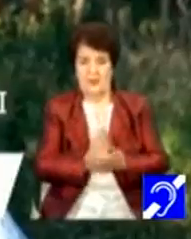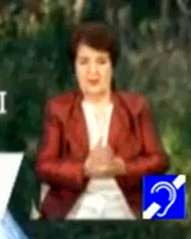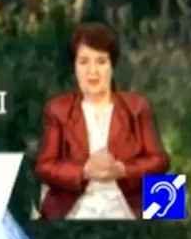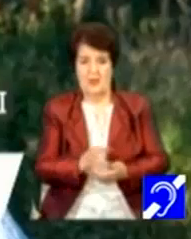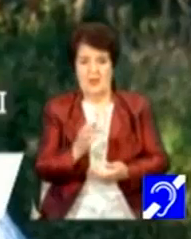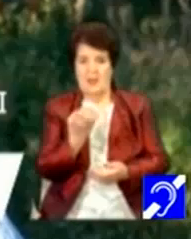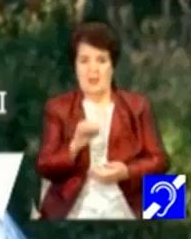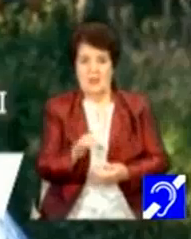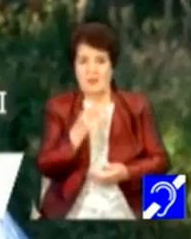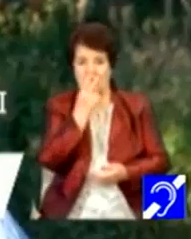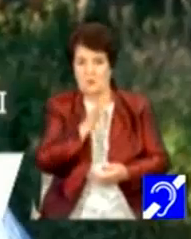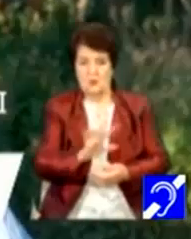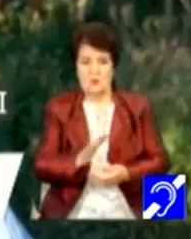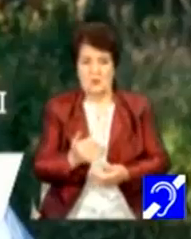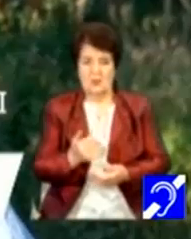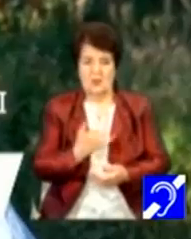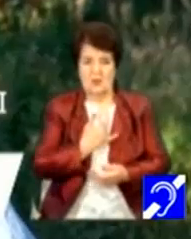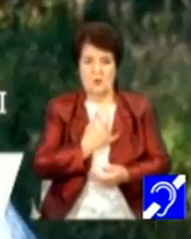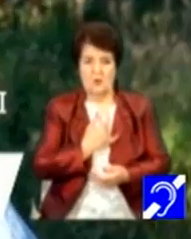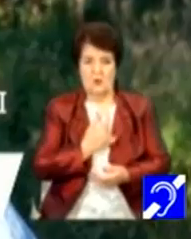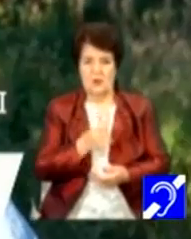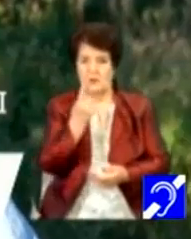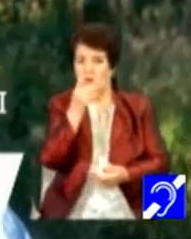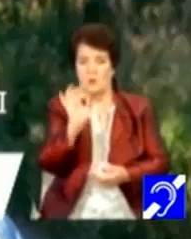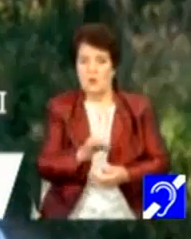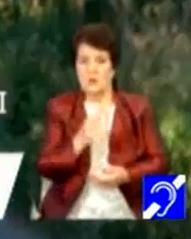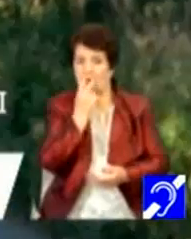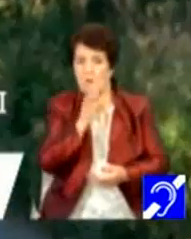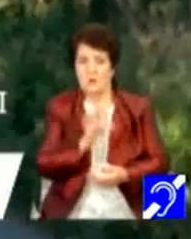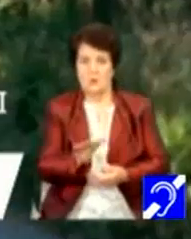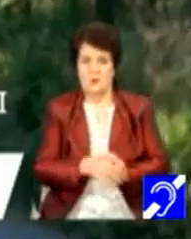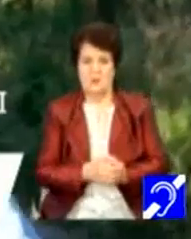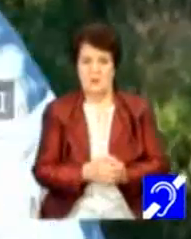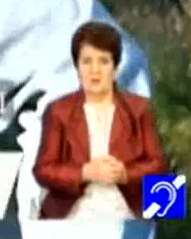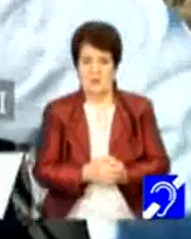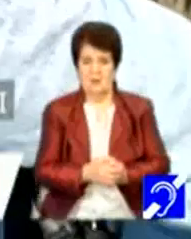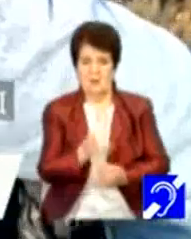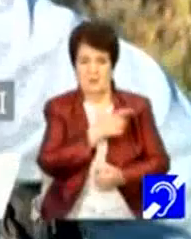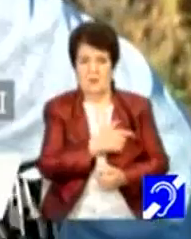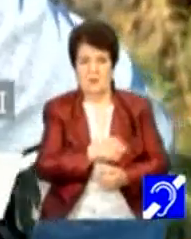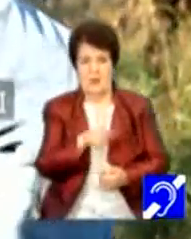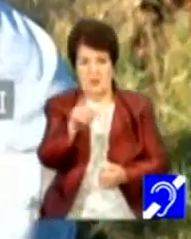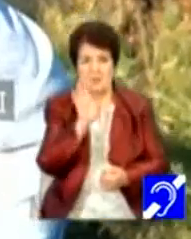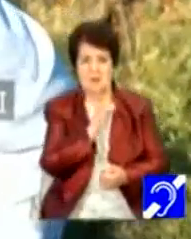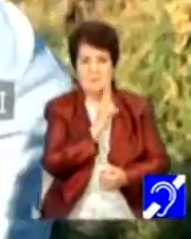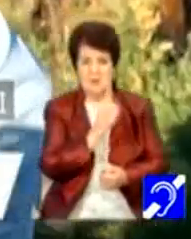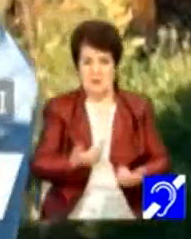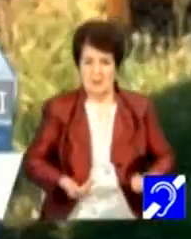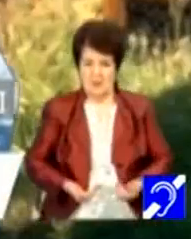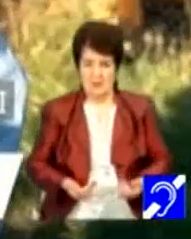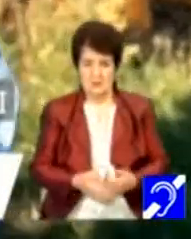Dar ei nu se uită la noi nici cu un procent. De exemplu, așa mama trăiește, așa pe